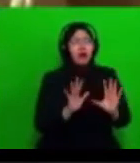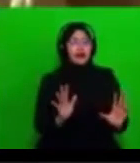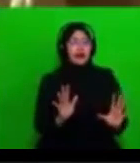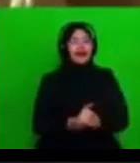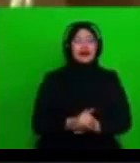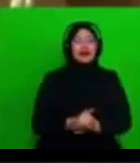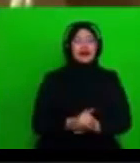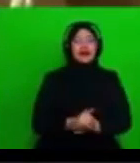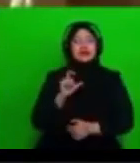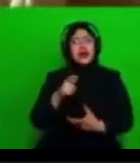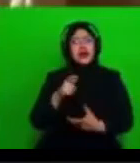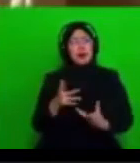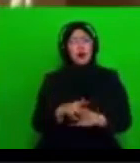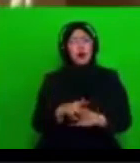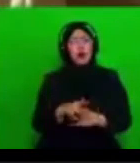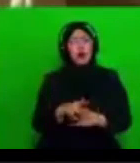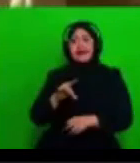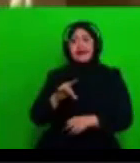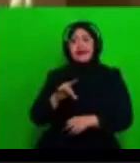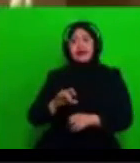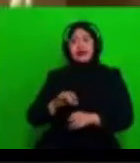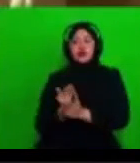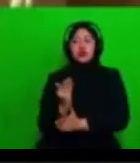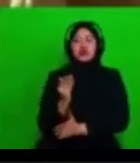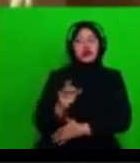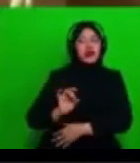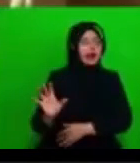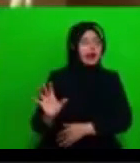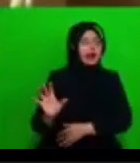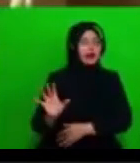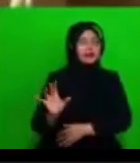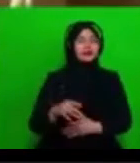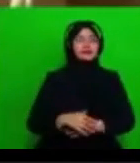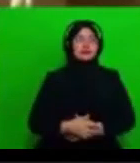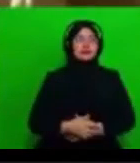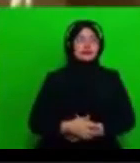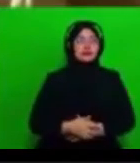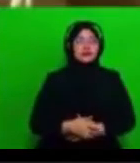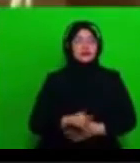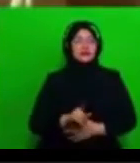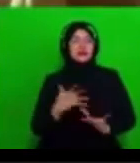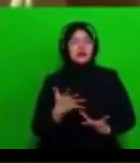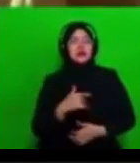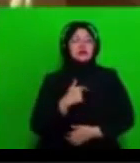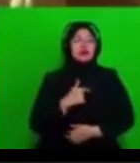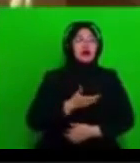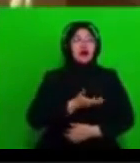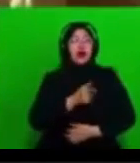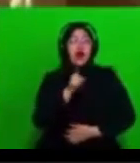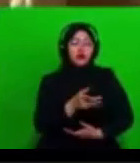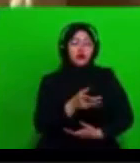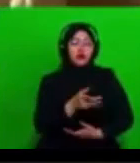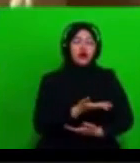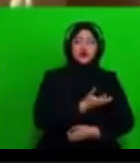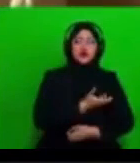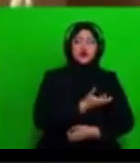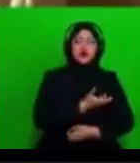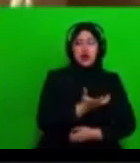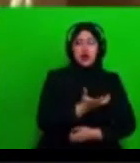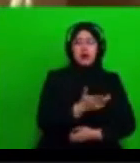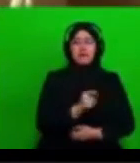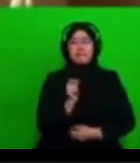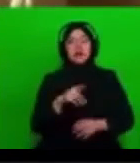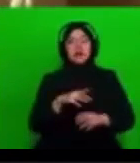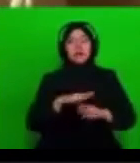mengarahkan pada passion-passion yang lain? Sehingga apa? Filosofi do what you love and love what you do,